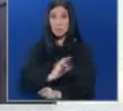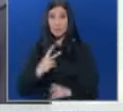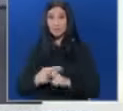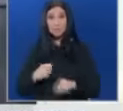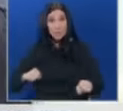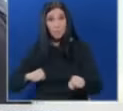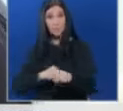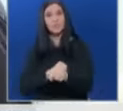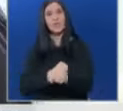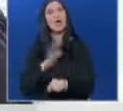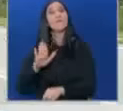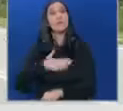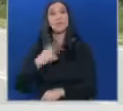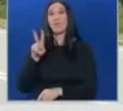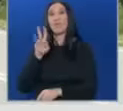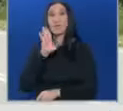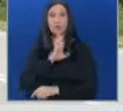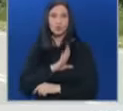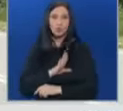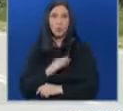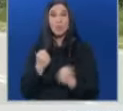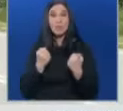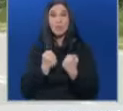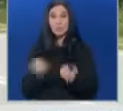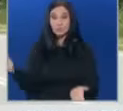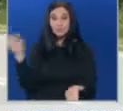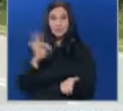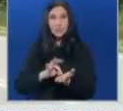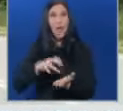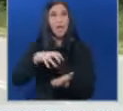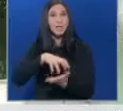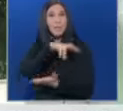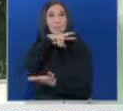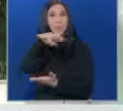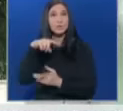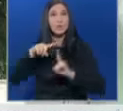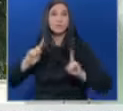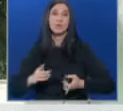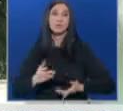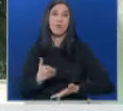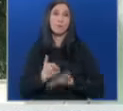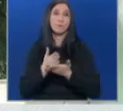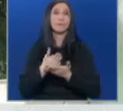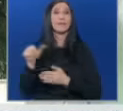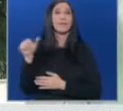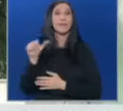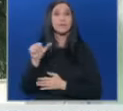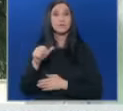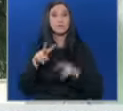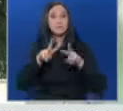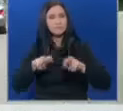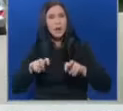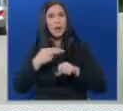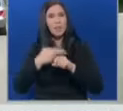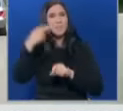мен. В нея имаше двама души. На място са пристигнали екипи на полицията и спешна помощ. Атанас Атанасов е прегледан